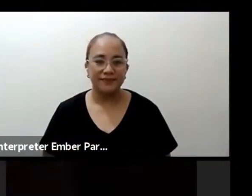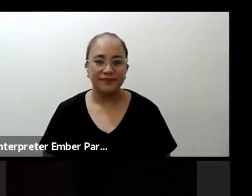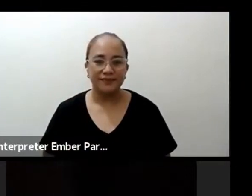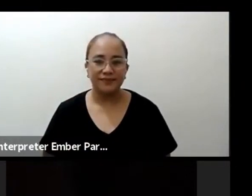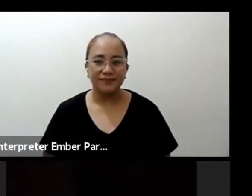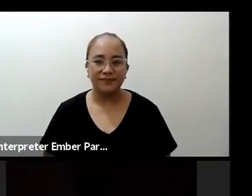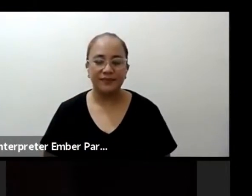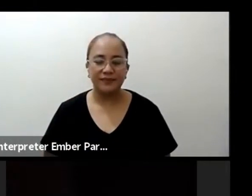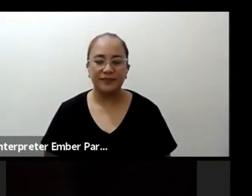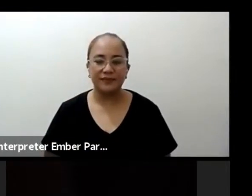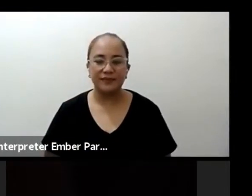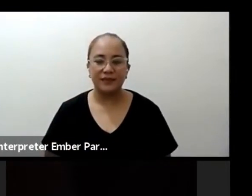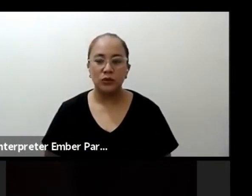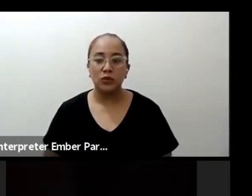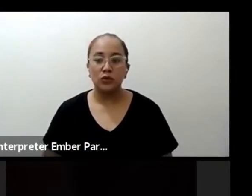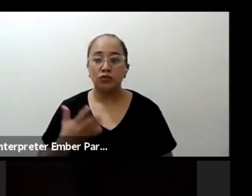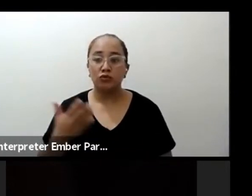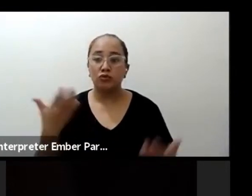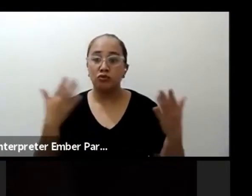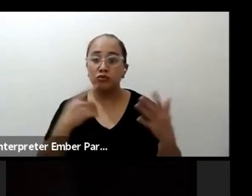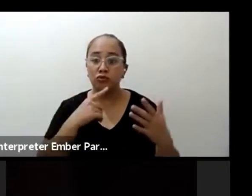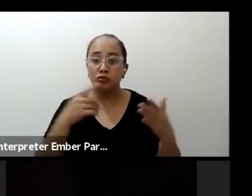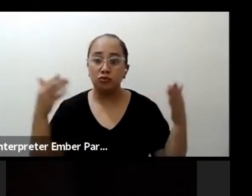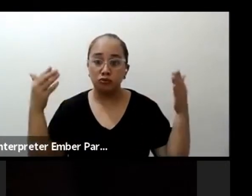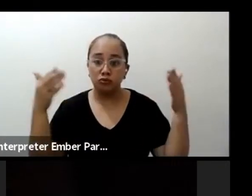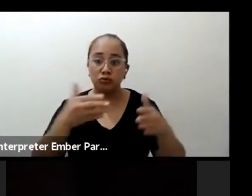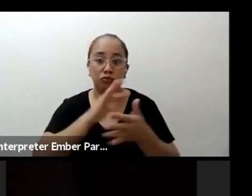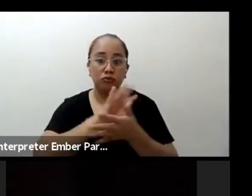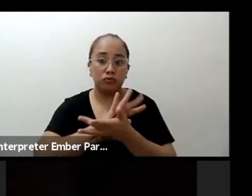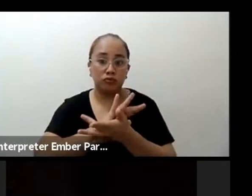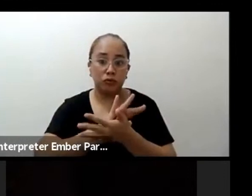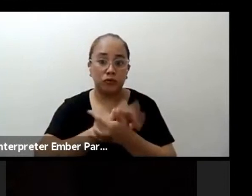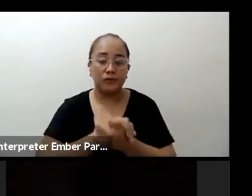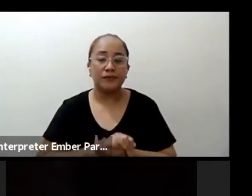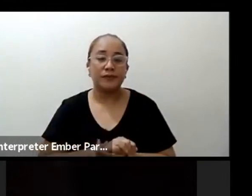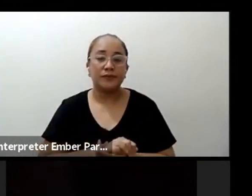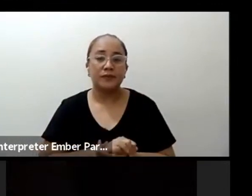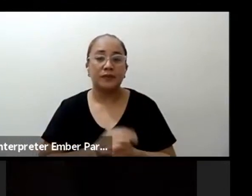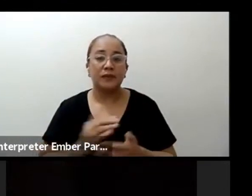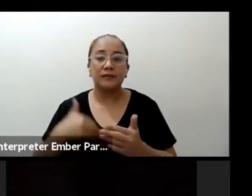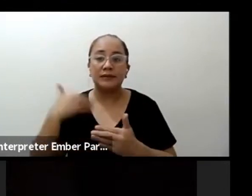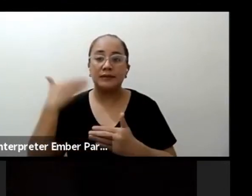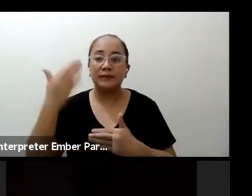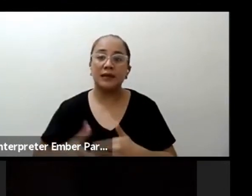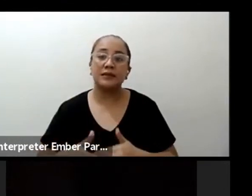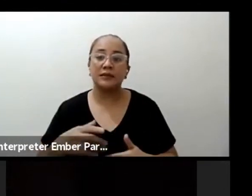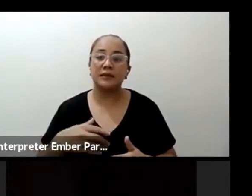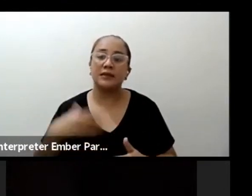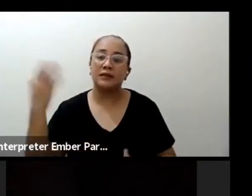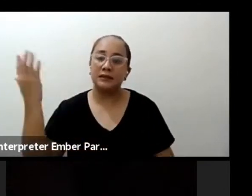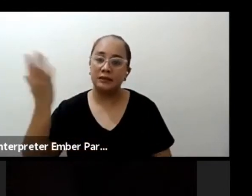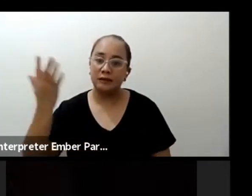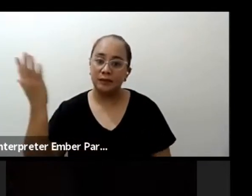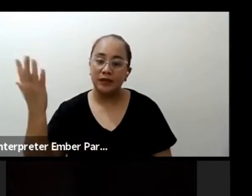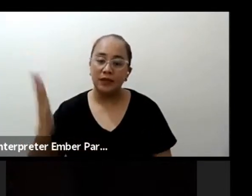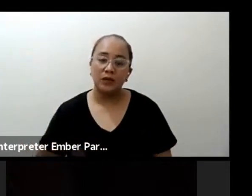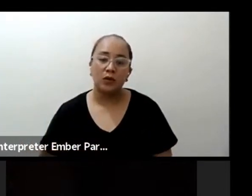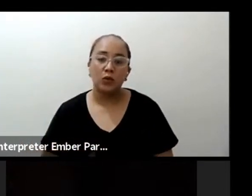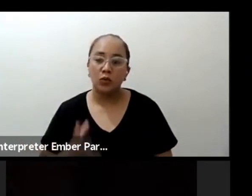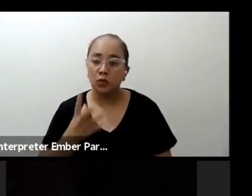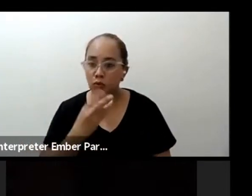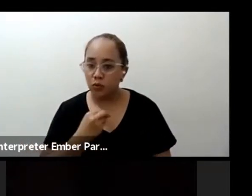Dr. Cabral ay nagtutok sa sa COVID-19. Ang susunod naman na speaker natin ay isa